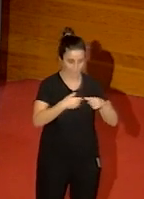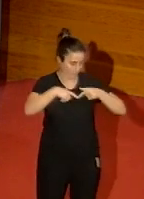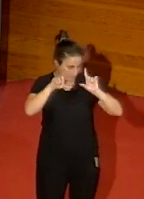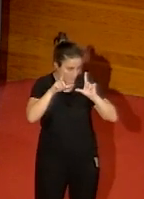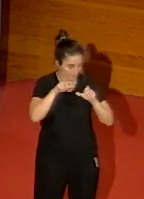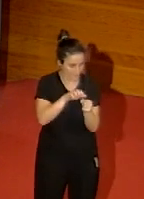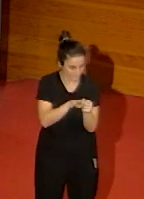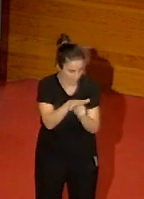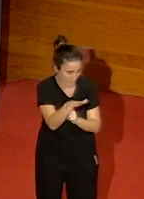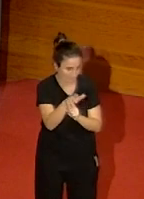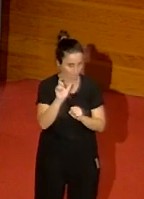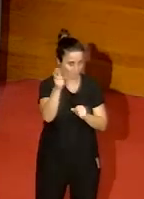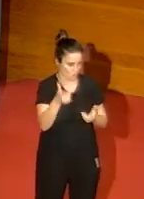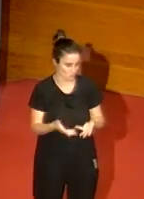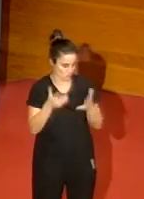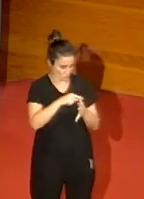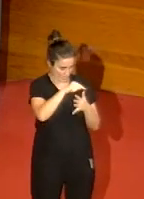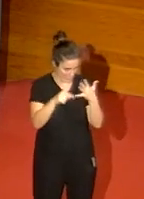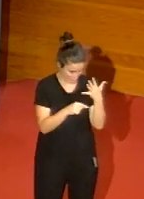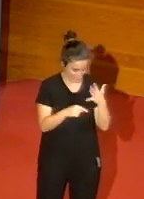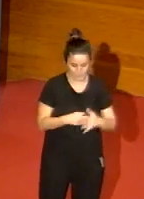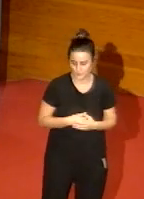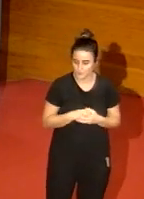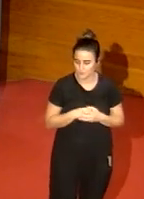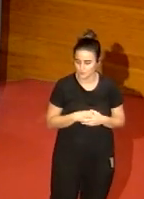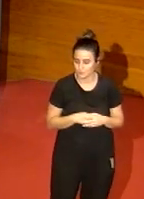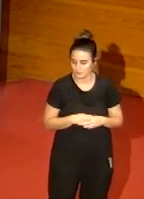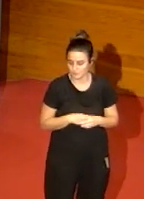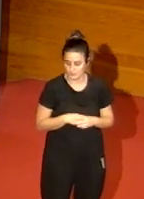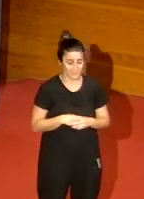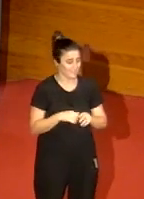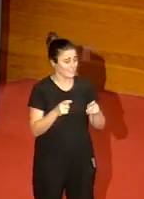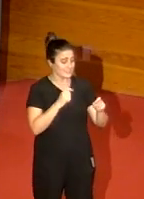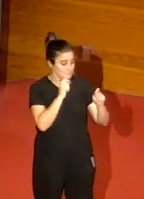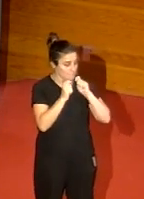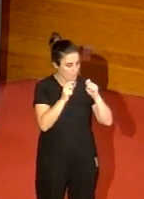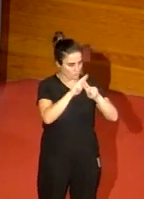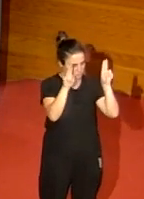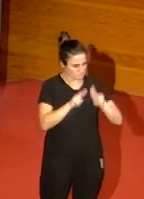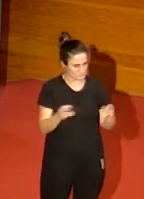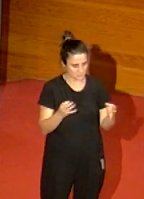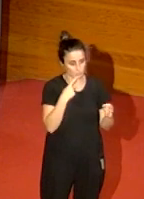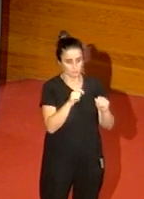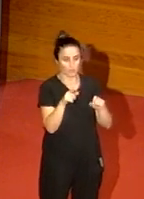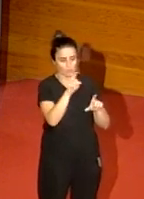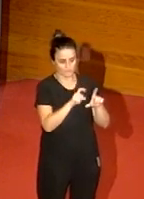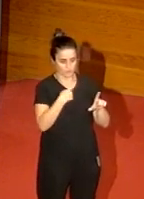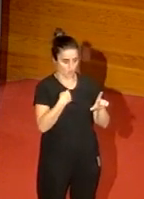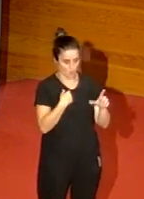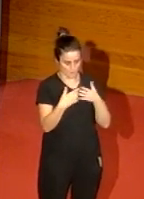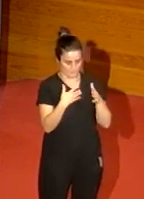abenturazalea. Nazioarteko kazetaria zer da? Honek ere balio zientifiko gutxi du, nik egindako grafikoa da, baina ez dauka inolako